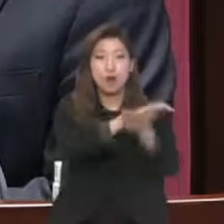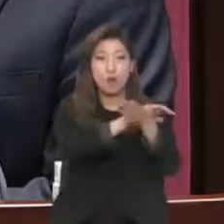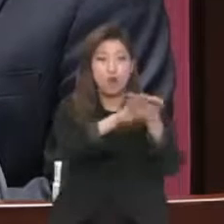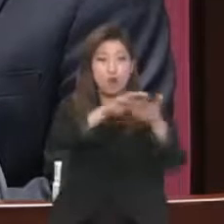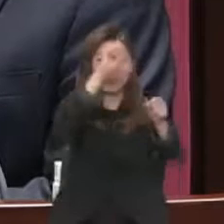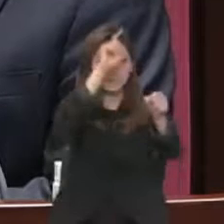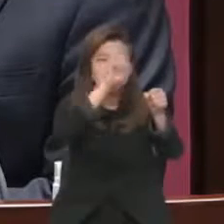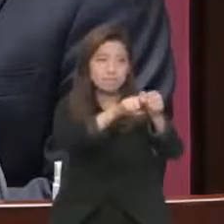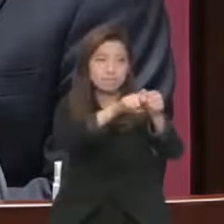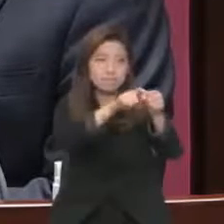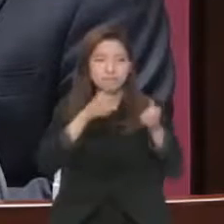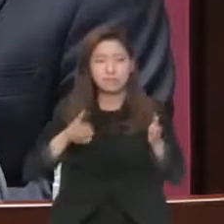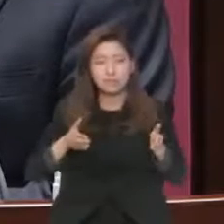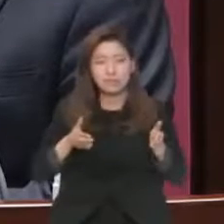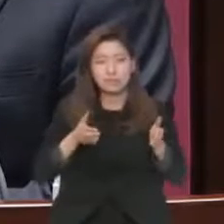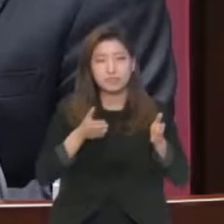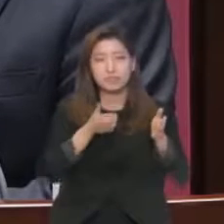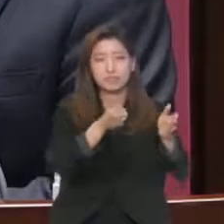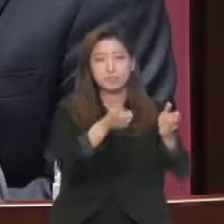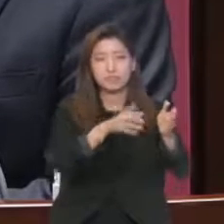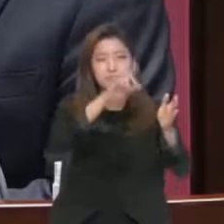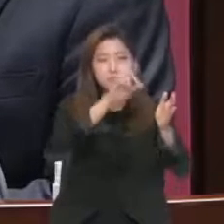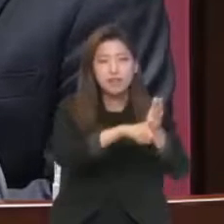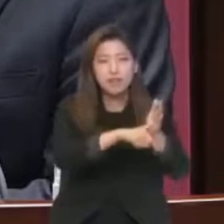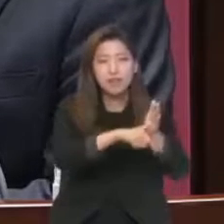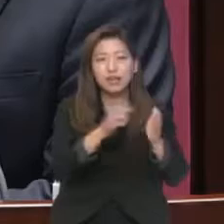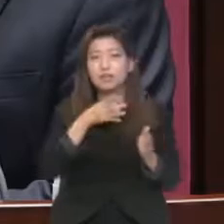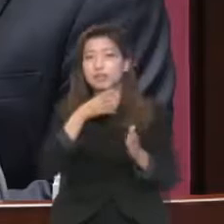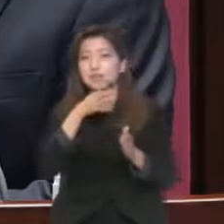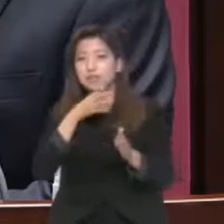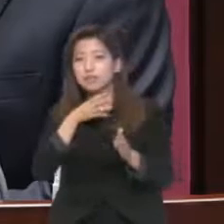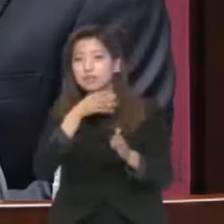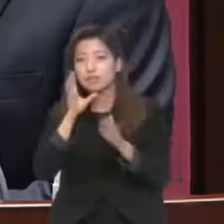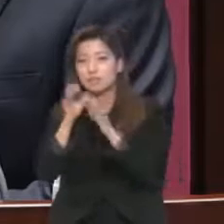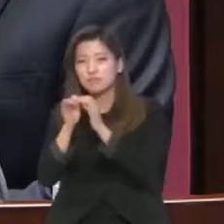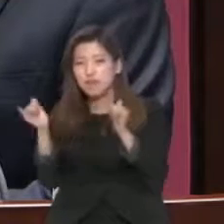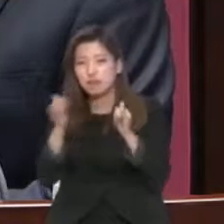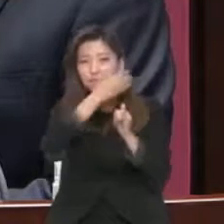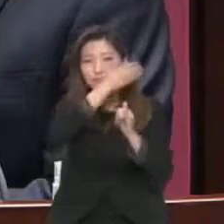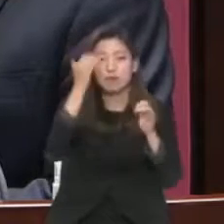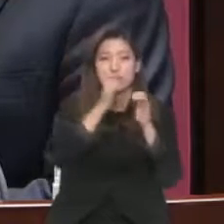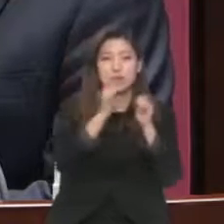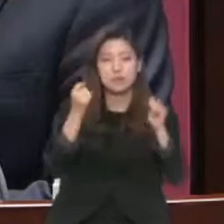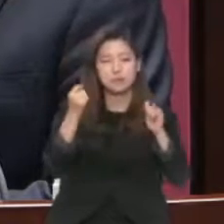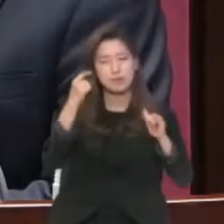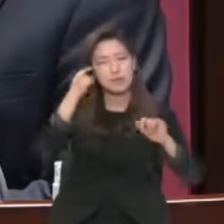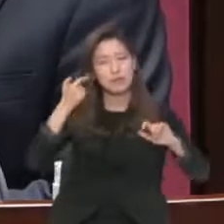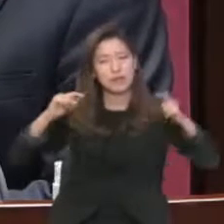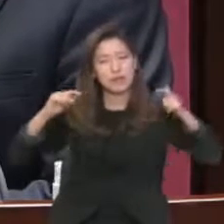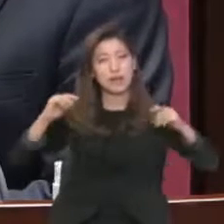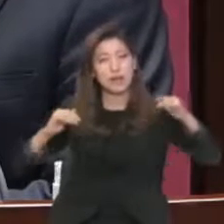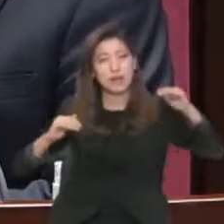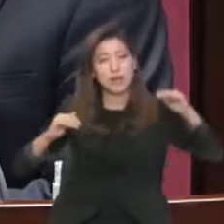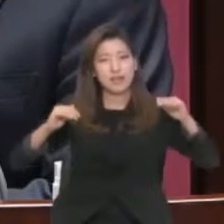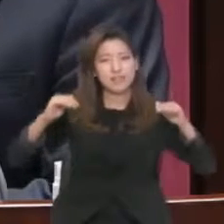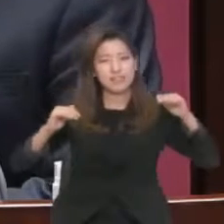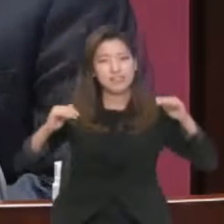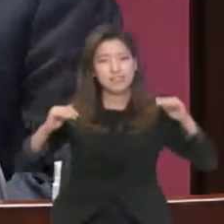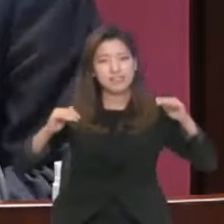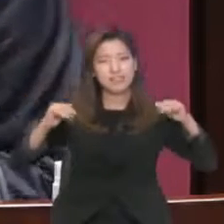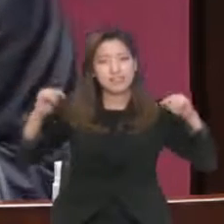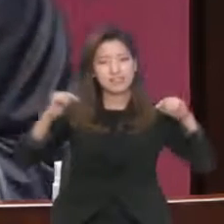속에서 우리가 젊은 세대와 기성세대가 가지고 있는 조금은 다른 차이 이런 것들을 해소하고